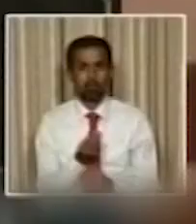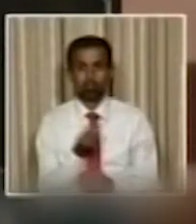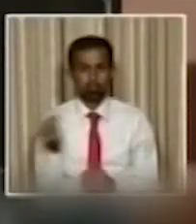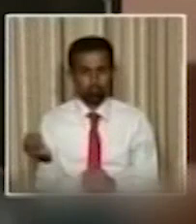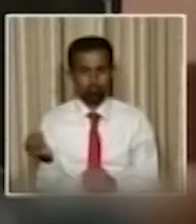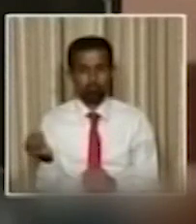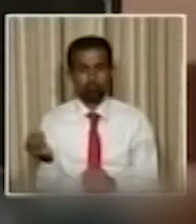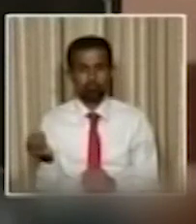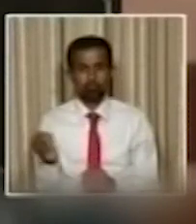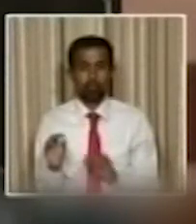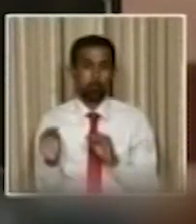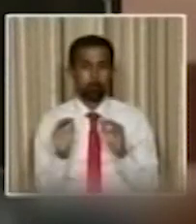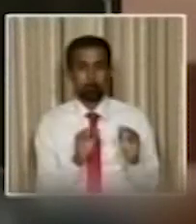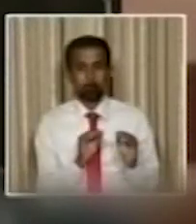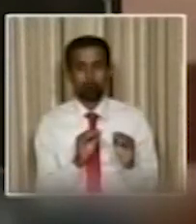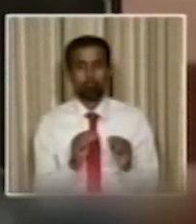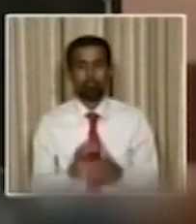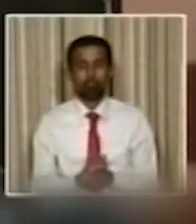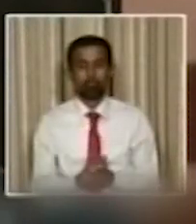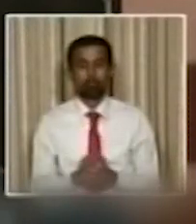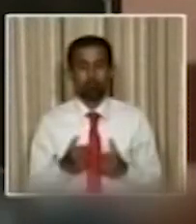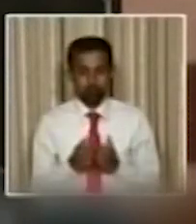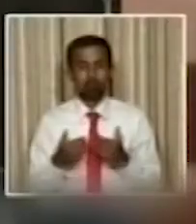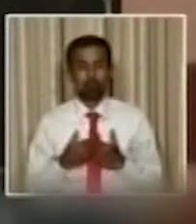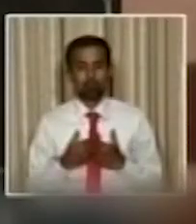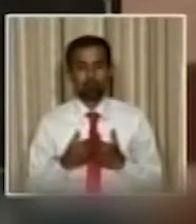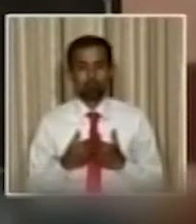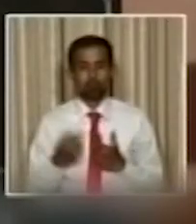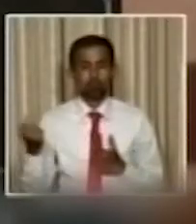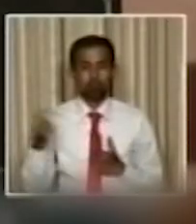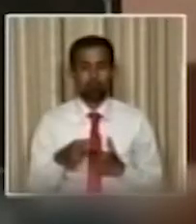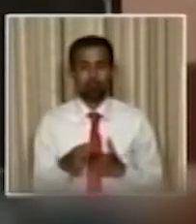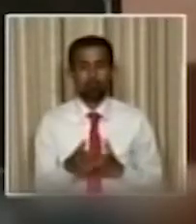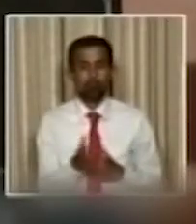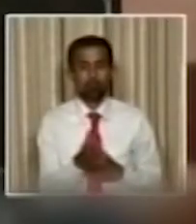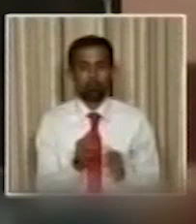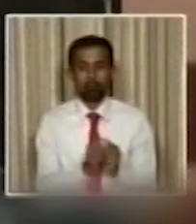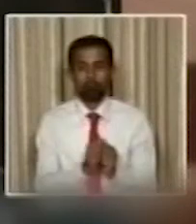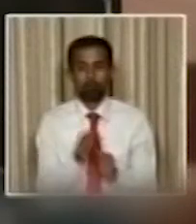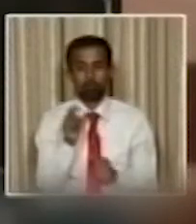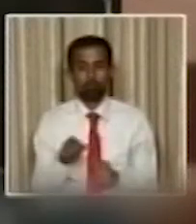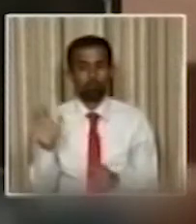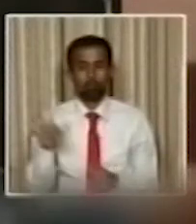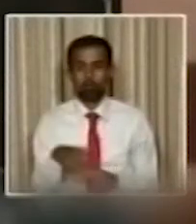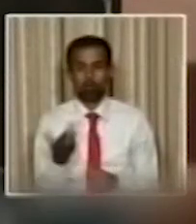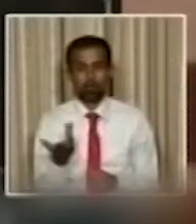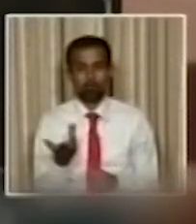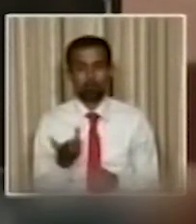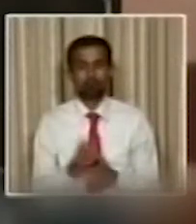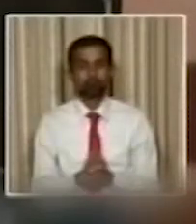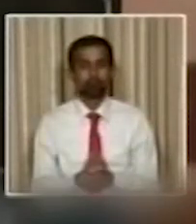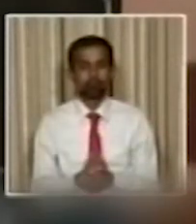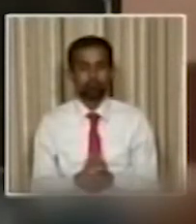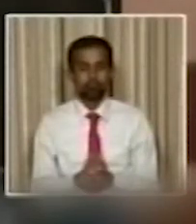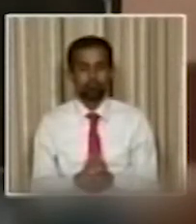வழங்கினா அப்புறம் எங்களோட தோட்டத்துல வந்து வேலை செய்யறதுக்கு ஆளுக இருக்குமான்னு தெரியல. ஆனாலும் நாங்க அதுக்கு திருப்பி சொன்னோம், அங்க மக்கள் இன்னைக்கு தோட்டத்துல வேலை